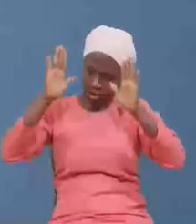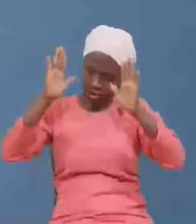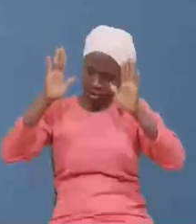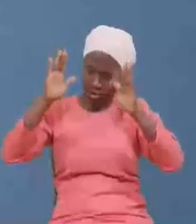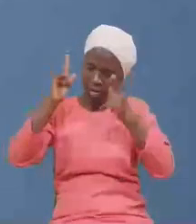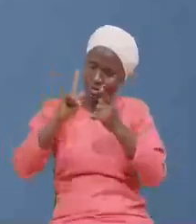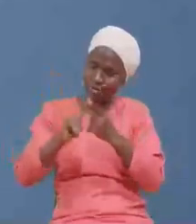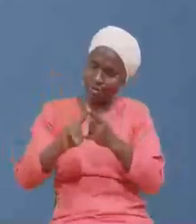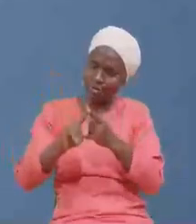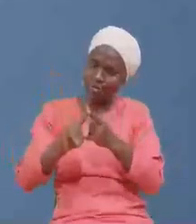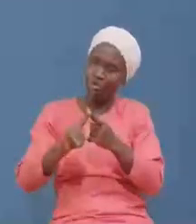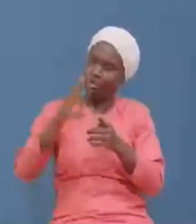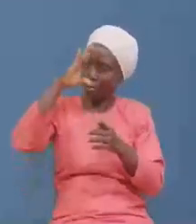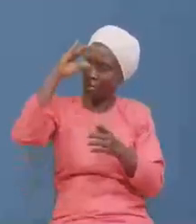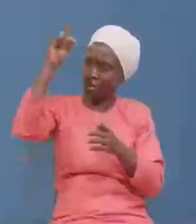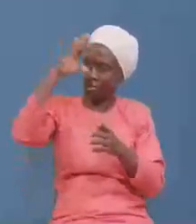sans réserve.